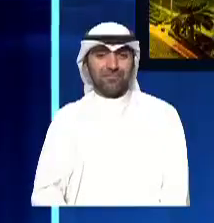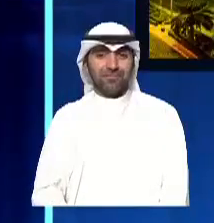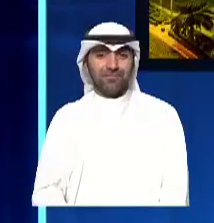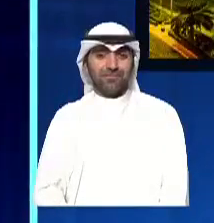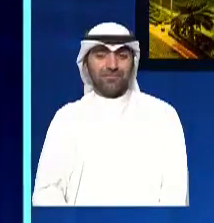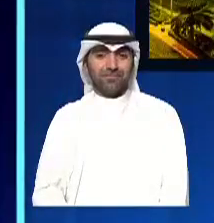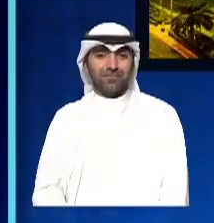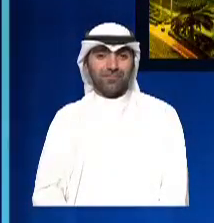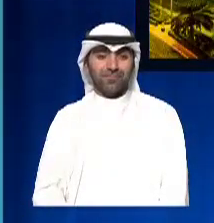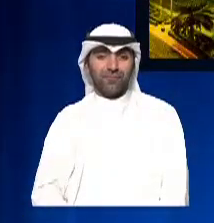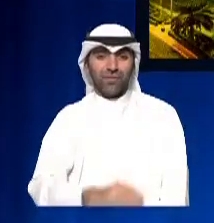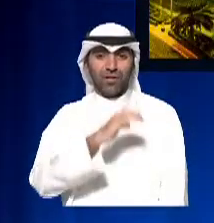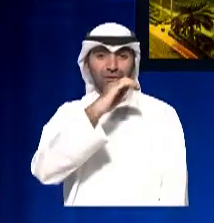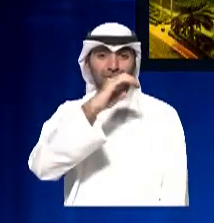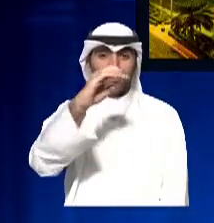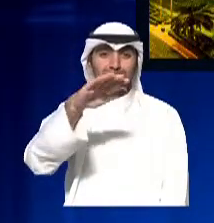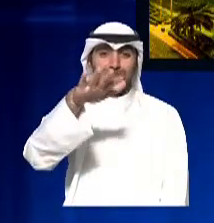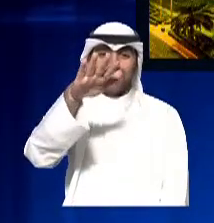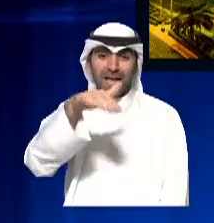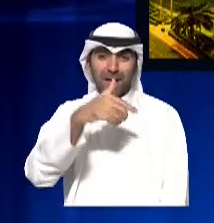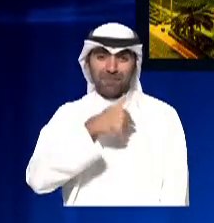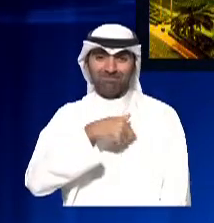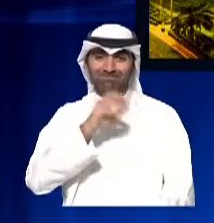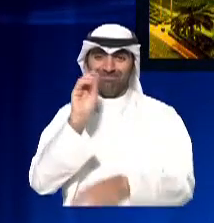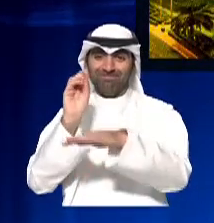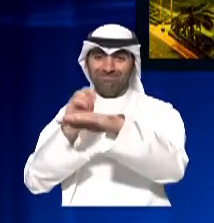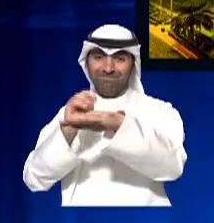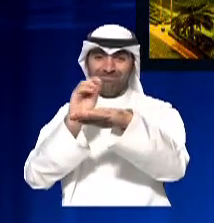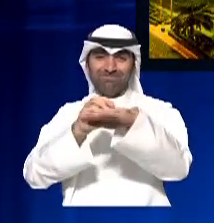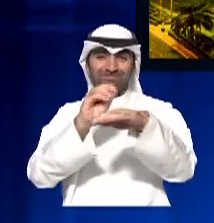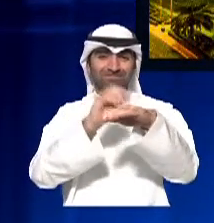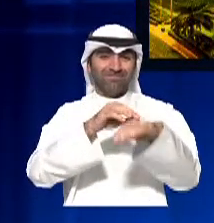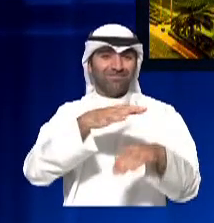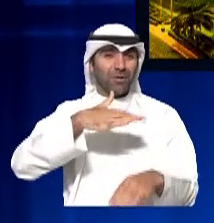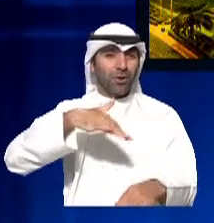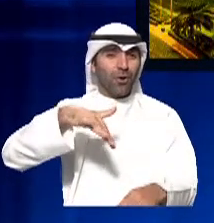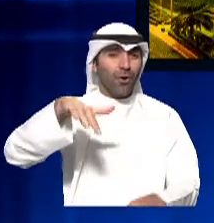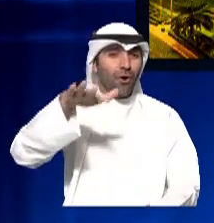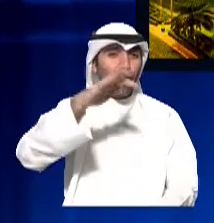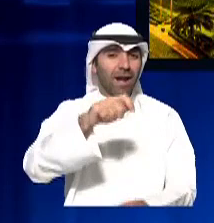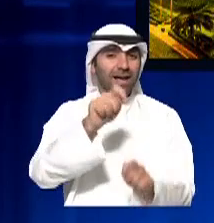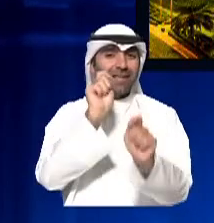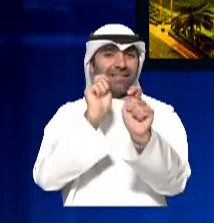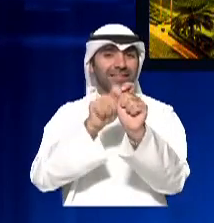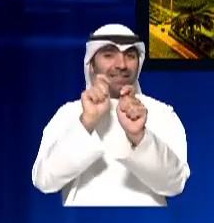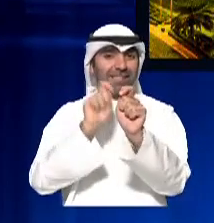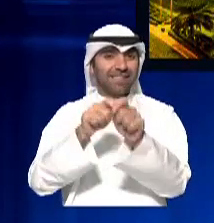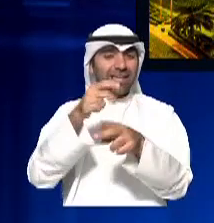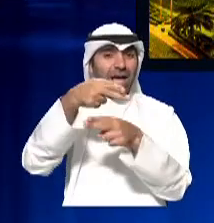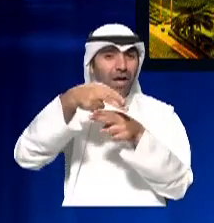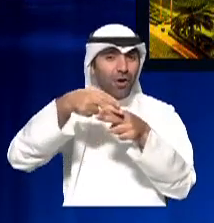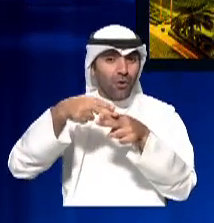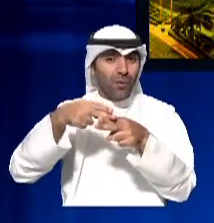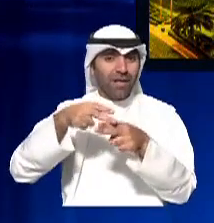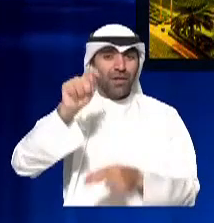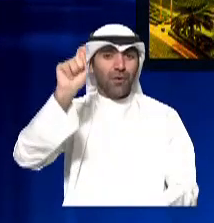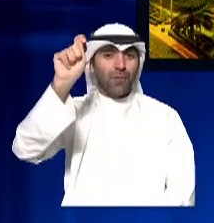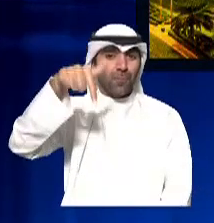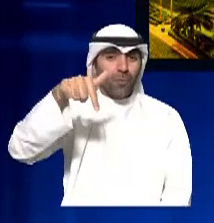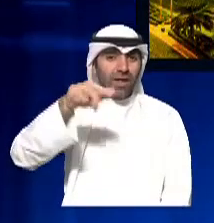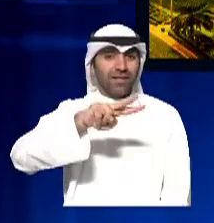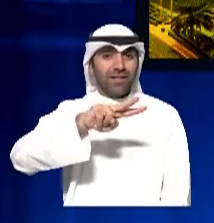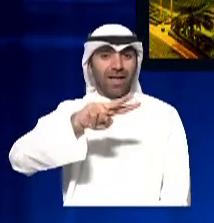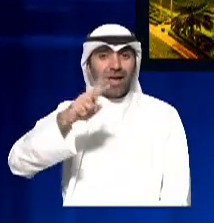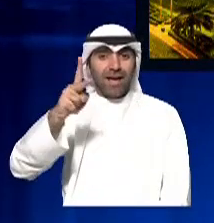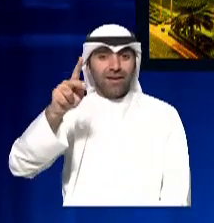أنا أحب أطمن الجميع، العملية هذه هي عملية إعادة جدولة لمواعيد اللقاح نفس ما